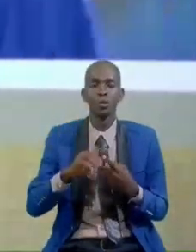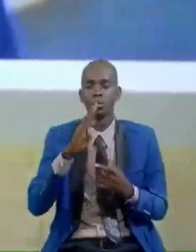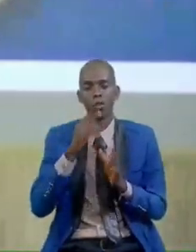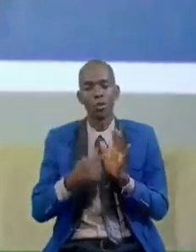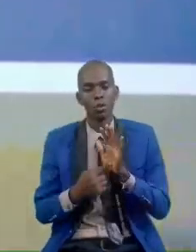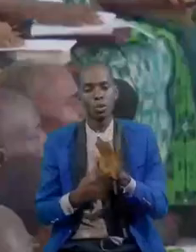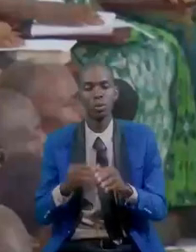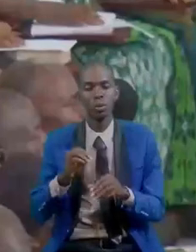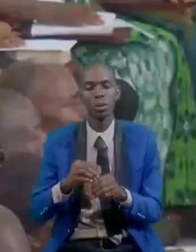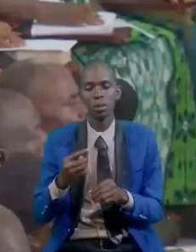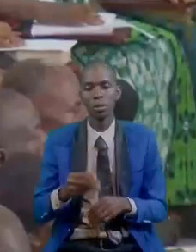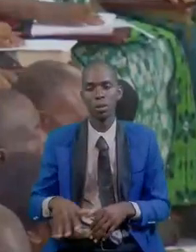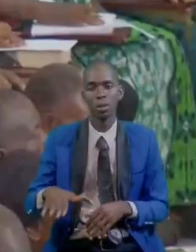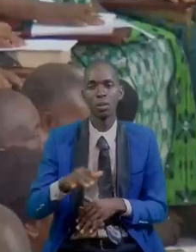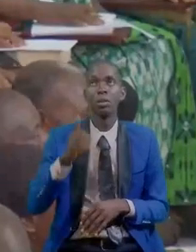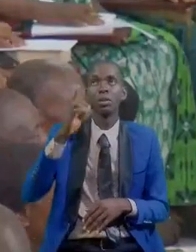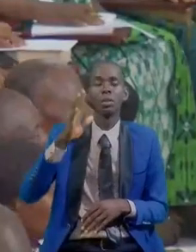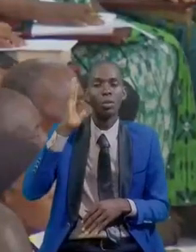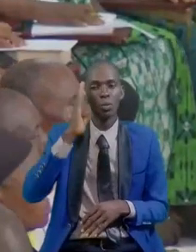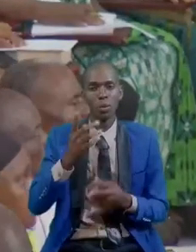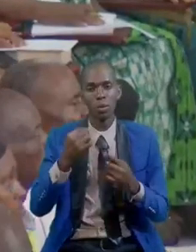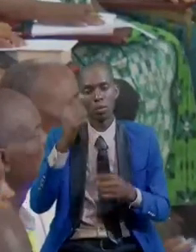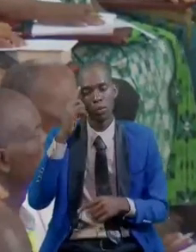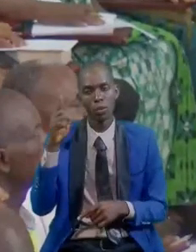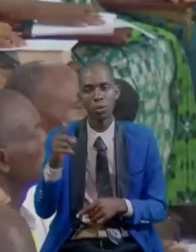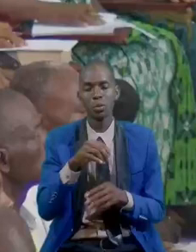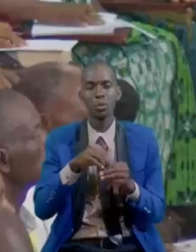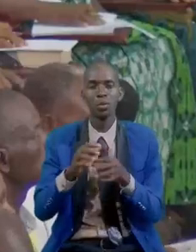dans le pays, Dieu va se manifester.